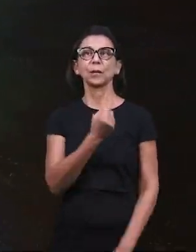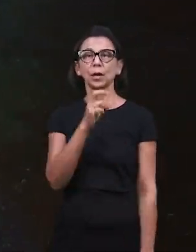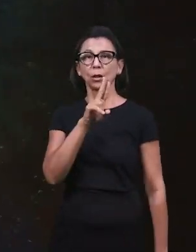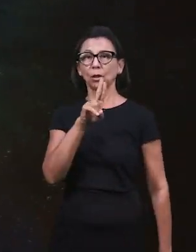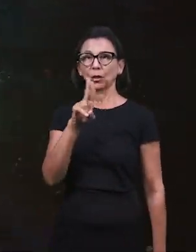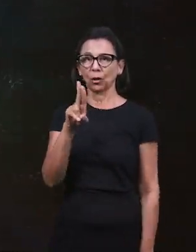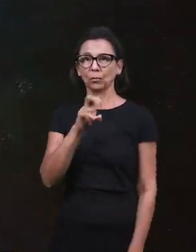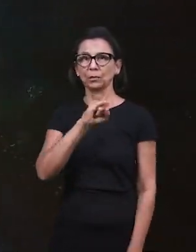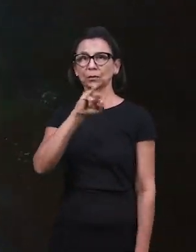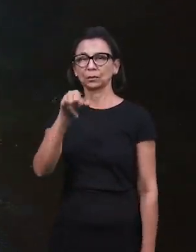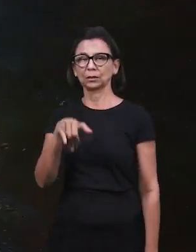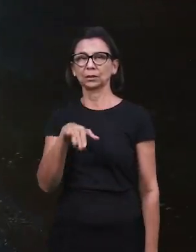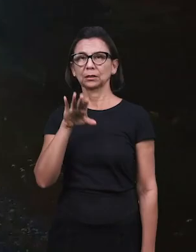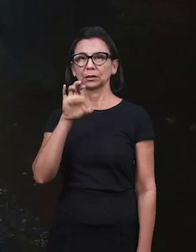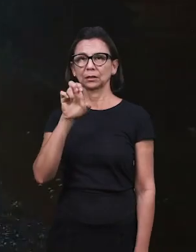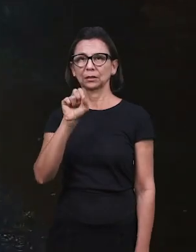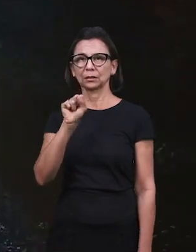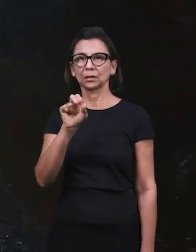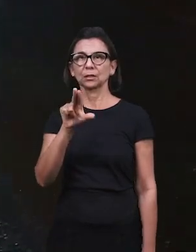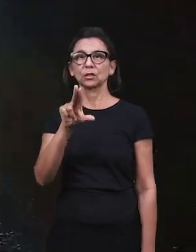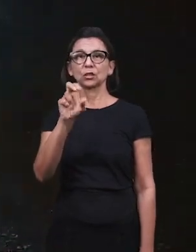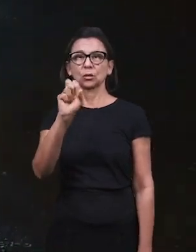Este nome dá